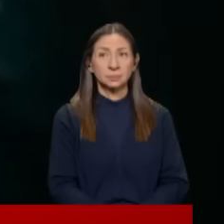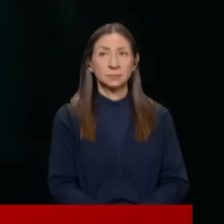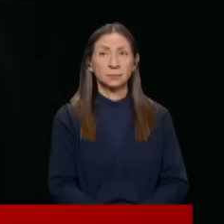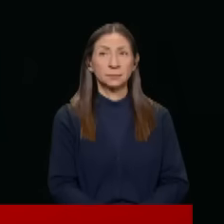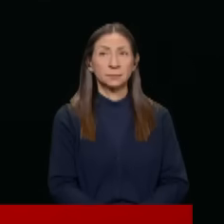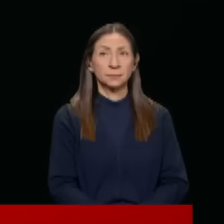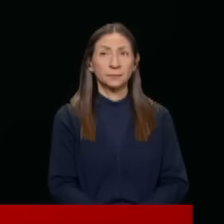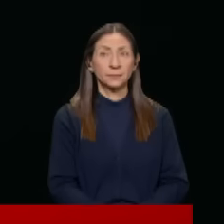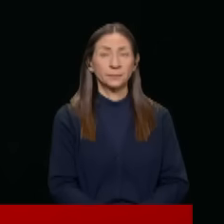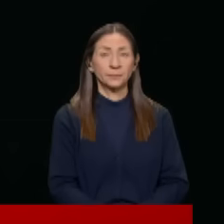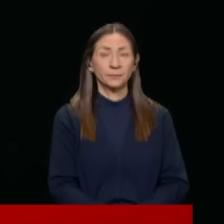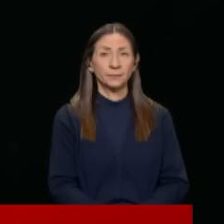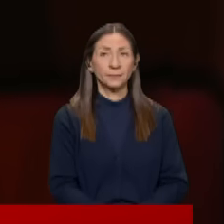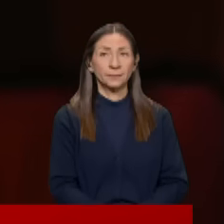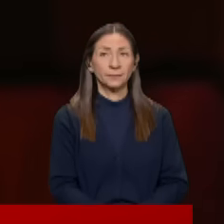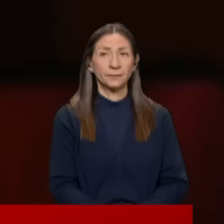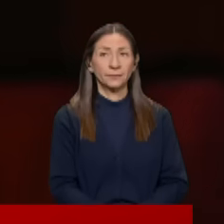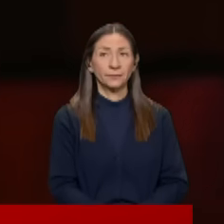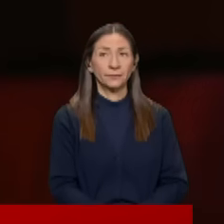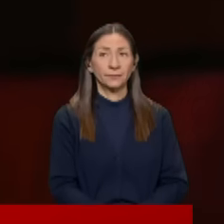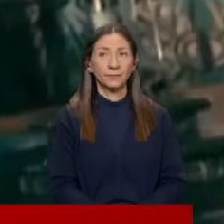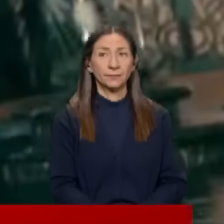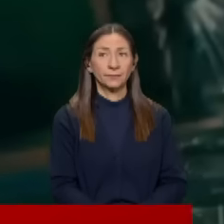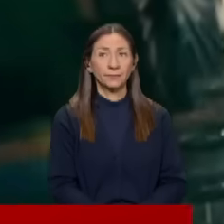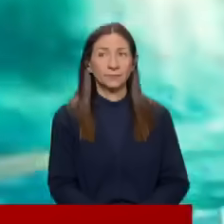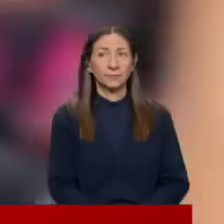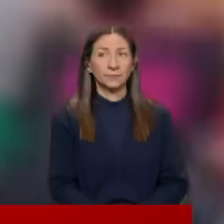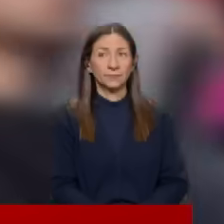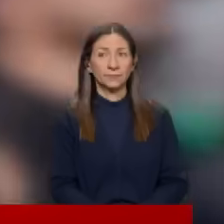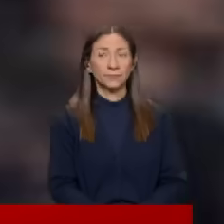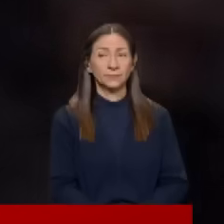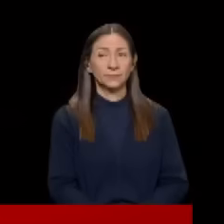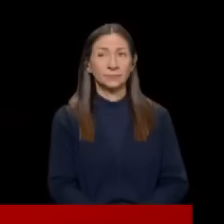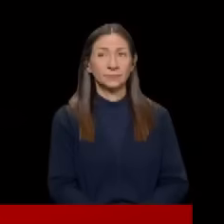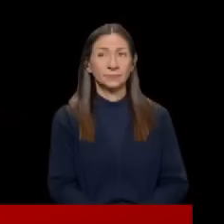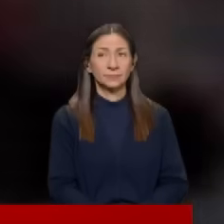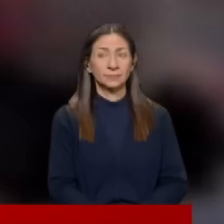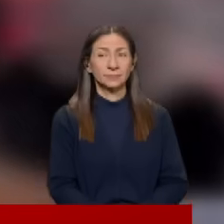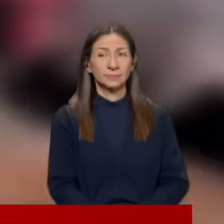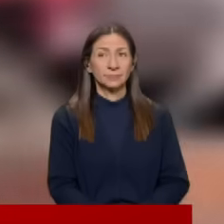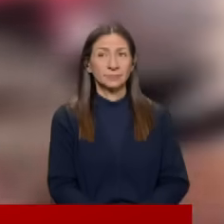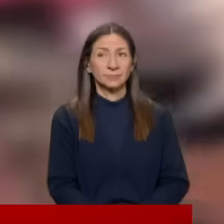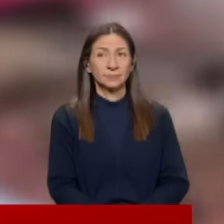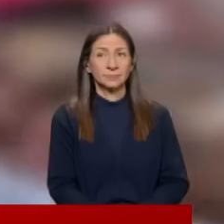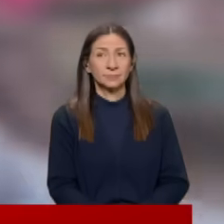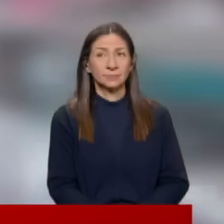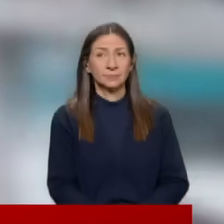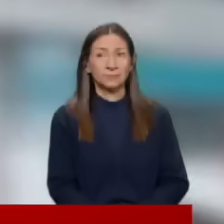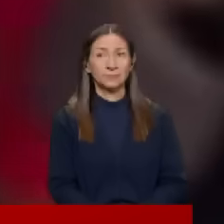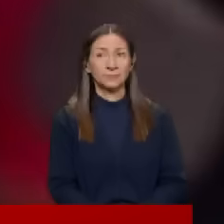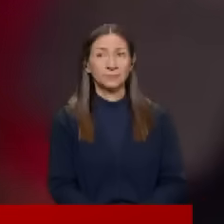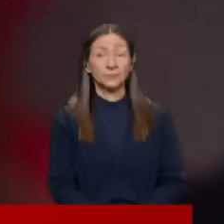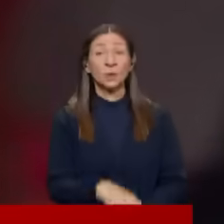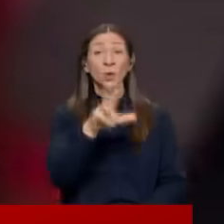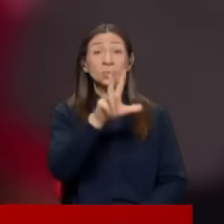vuranlara, uyumuzu kazanlara haber salın geliyorum. Kurtlar sofrasında kimse önünden